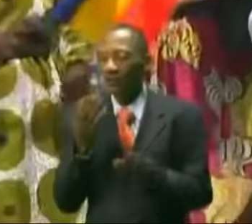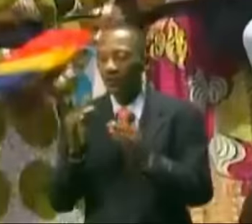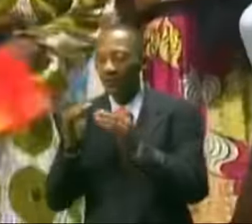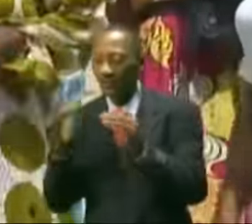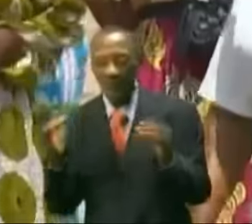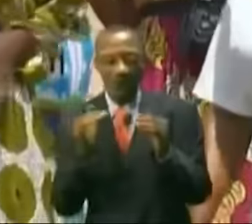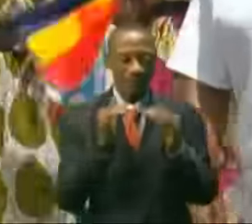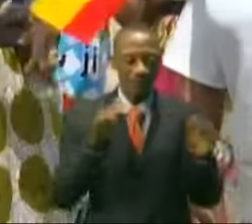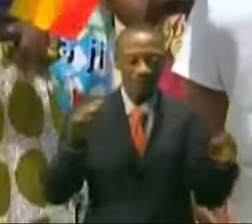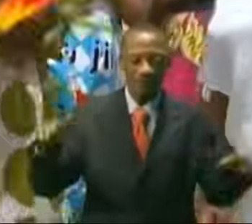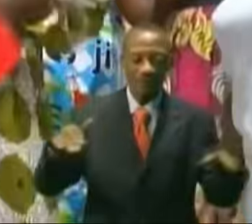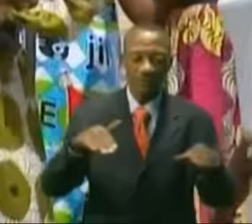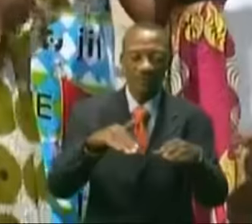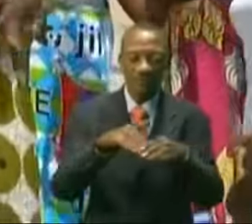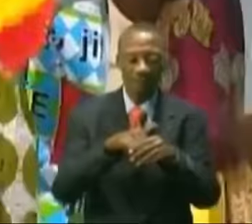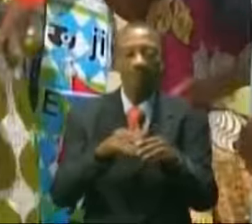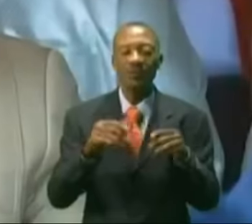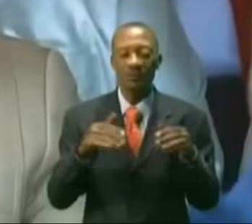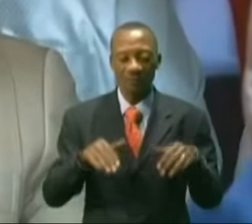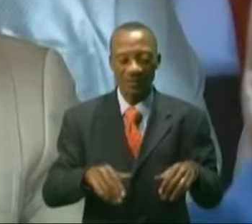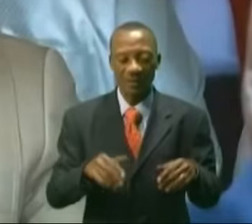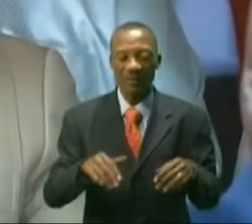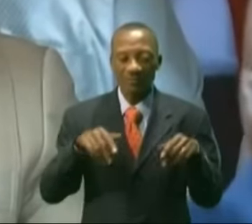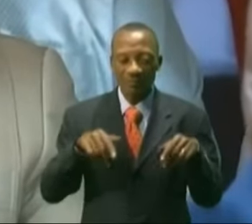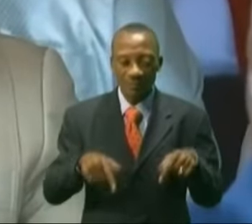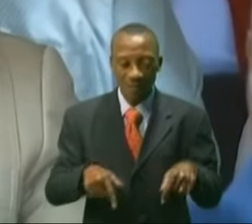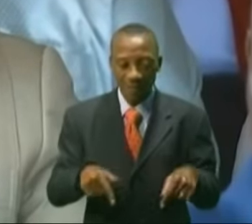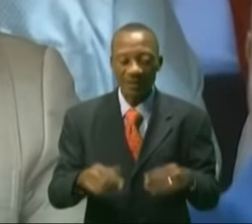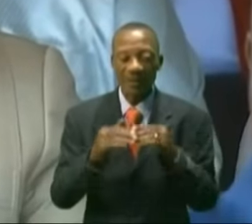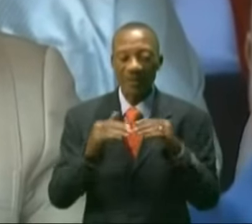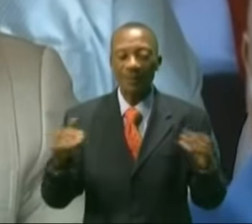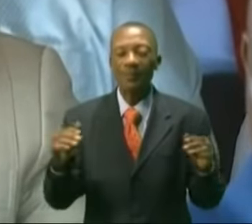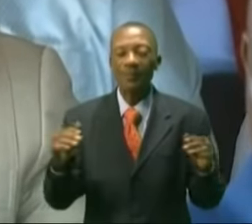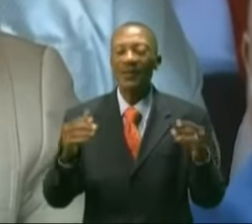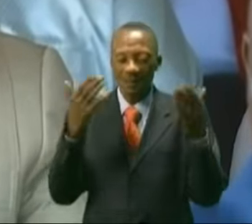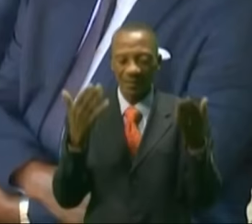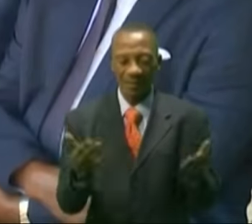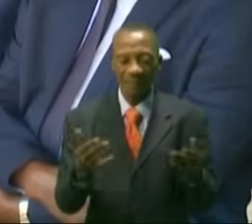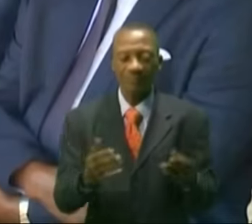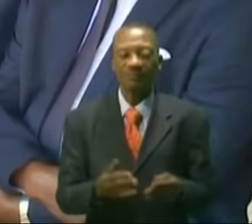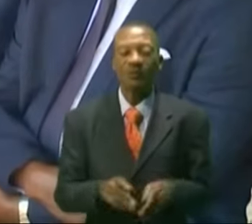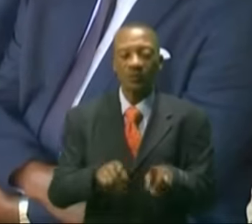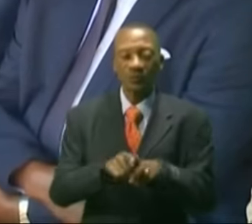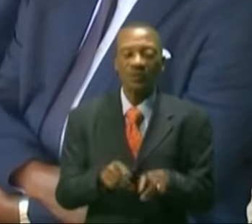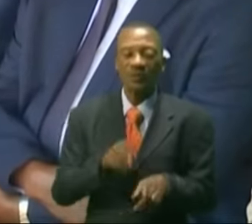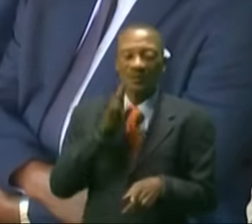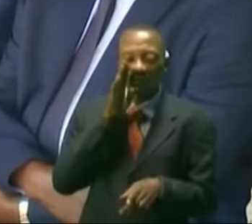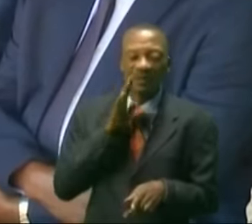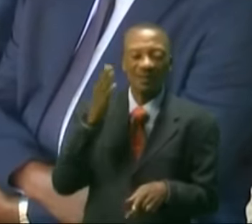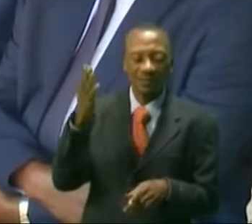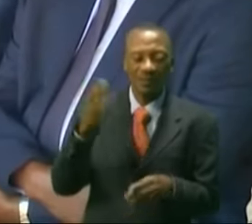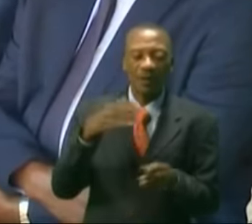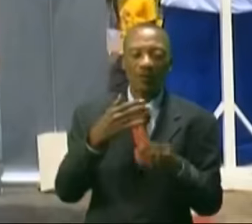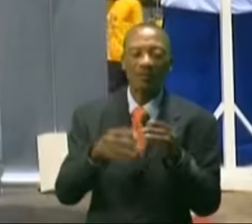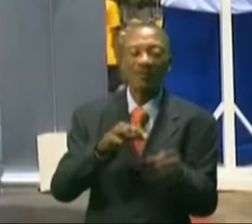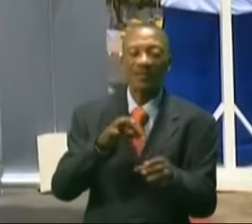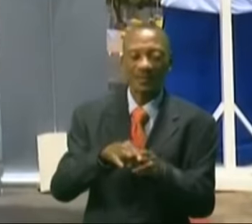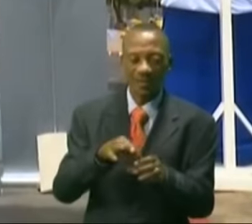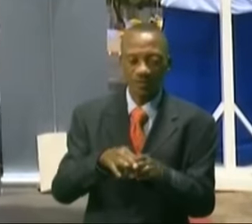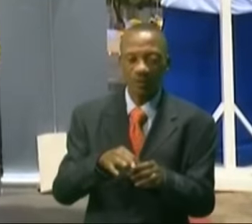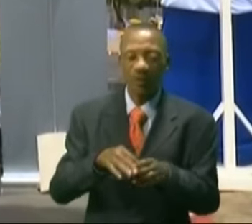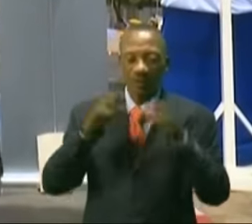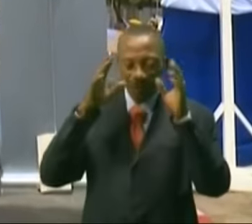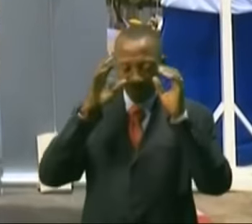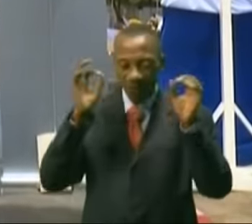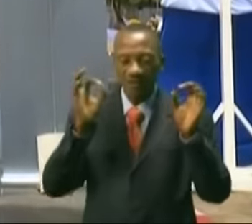nom sera désormais gravé sur cette enseigne métallique est devenu une icône pour le peuple tchadien. Cette